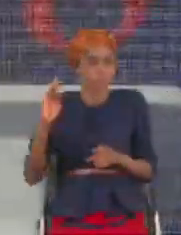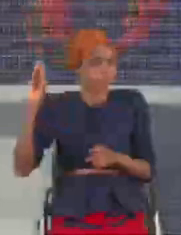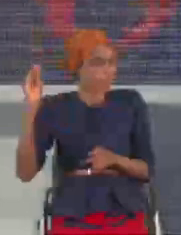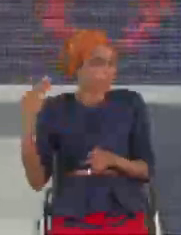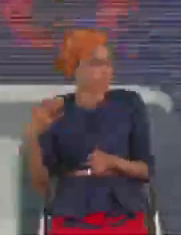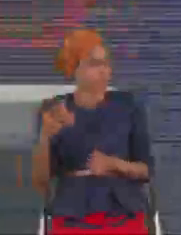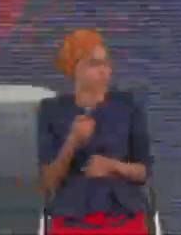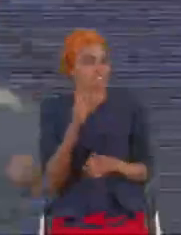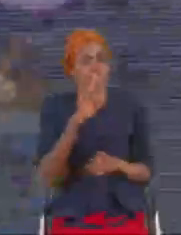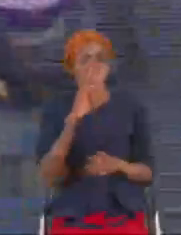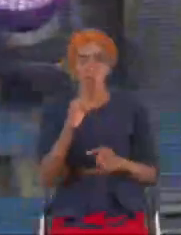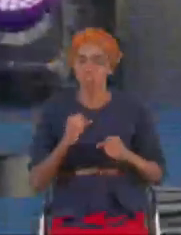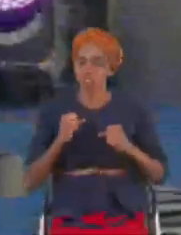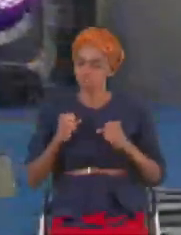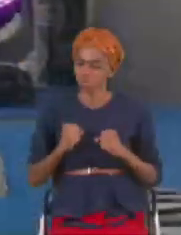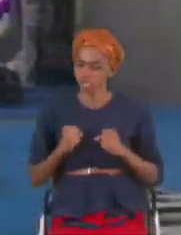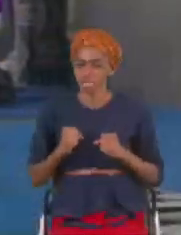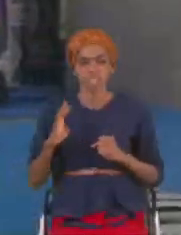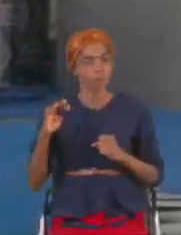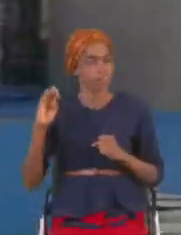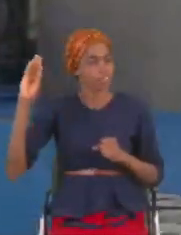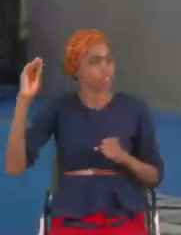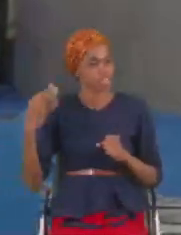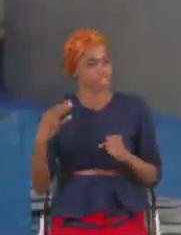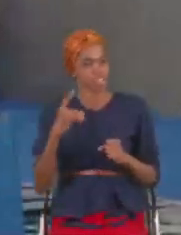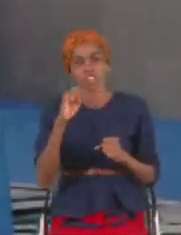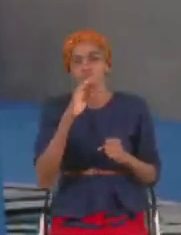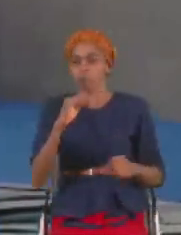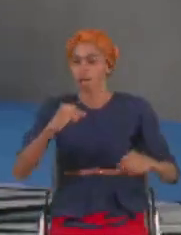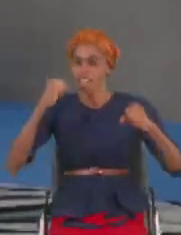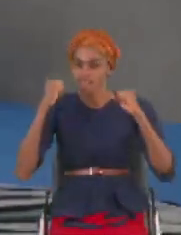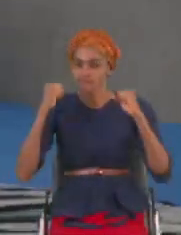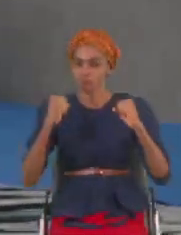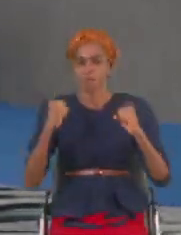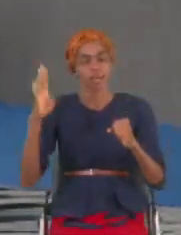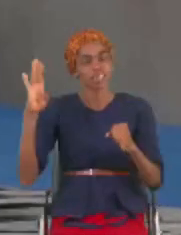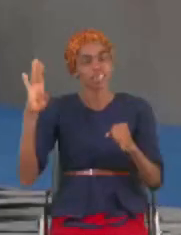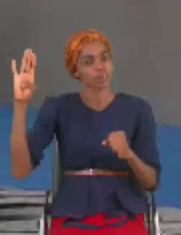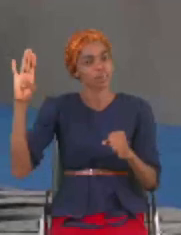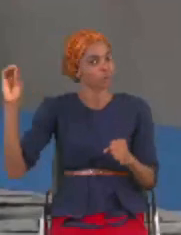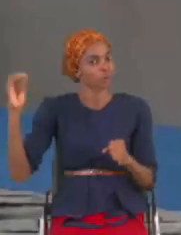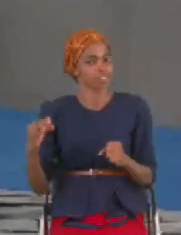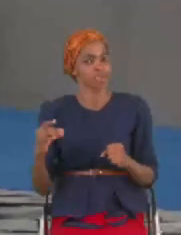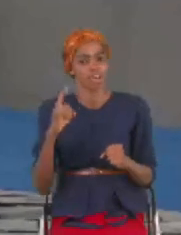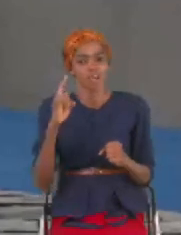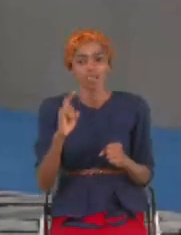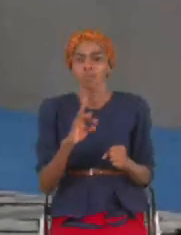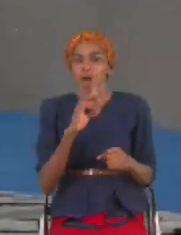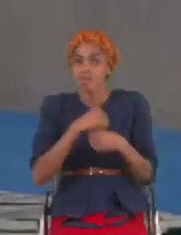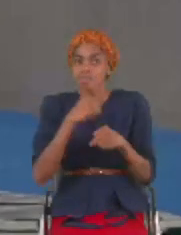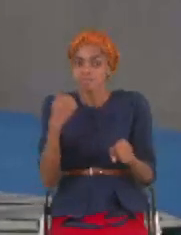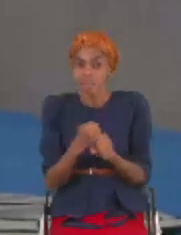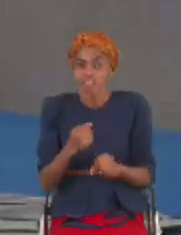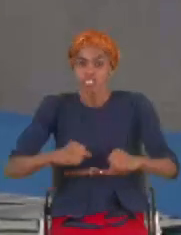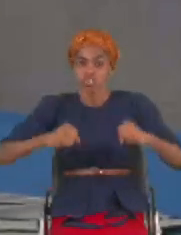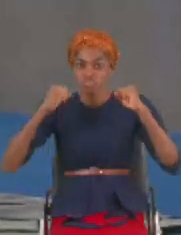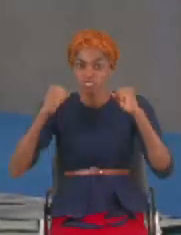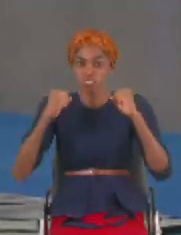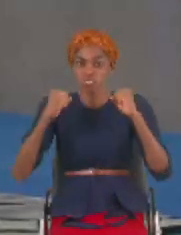la grâce et tu reçois l'énergie pas la grâce tu reçois la puissance par la grâce tu es rendu fort